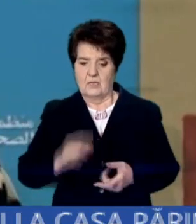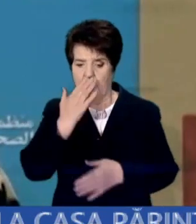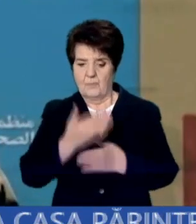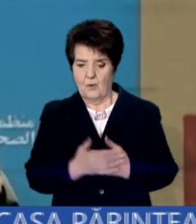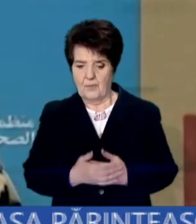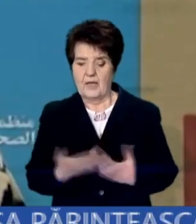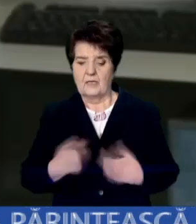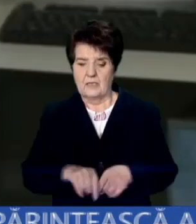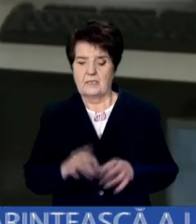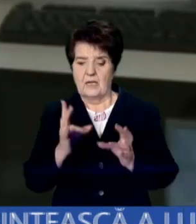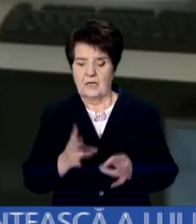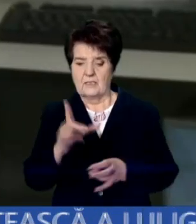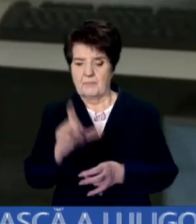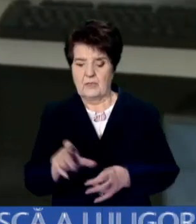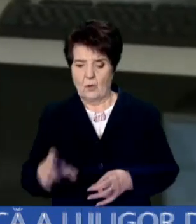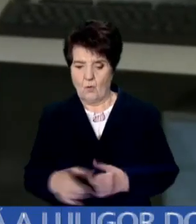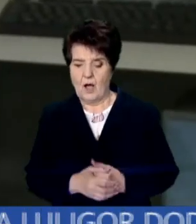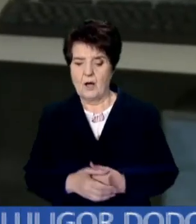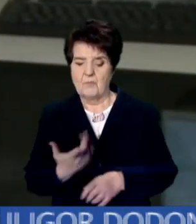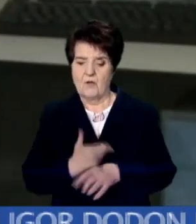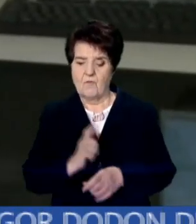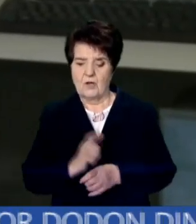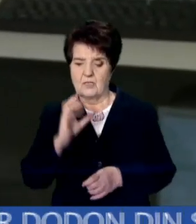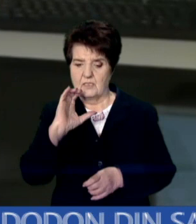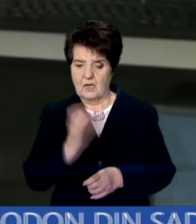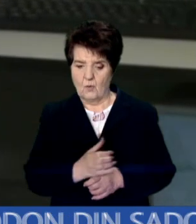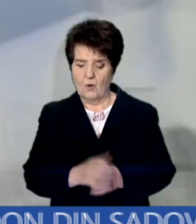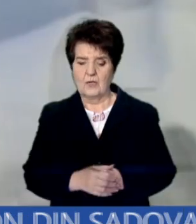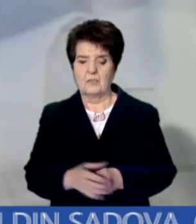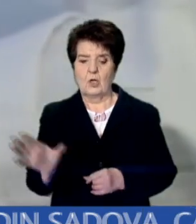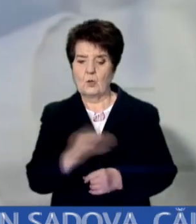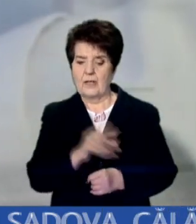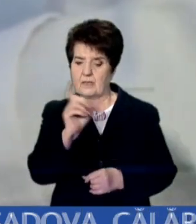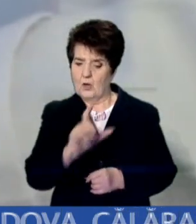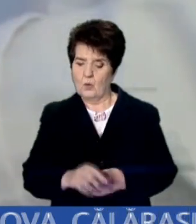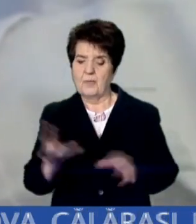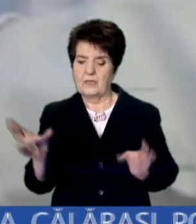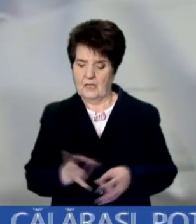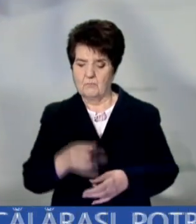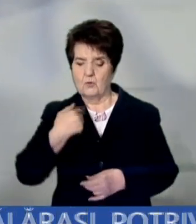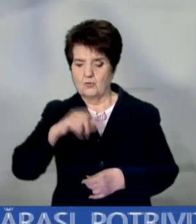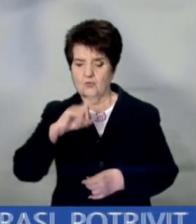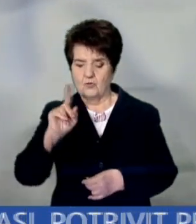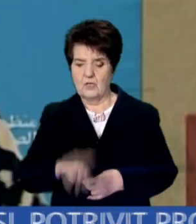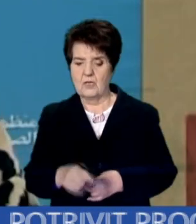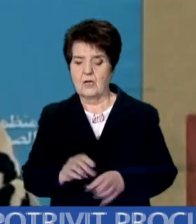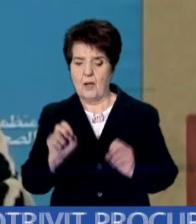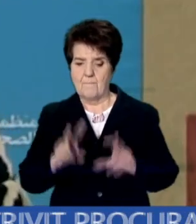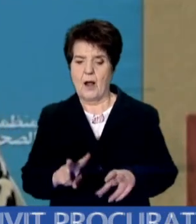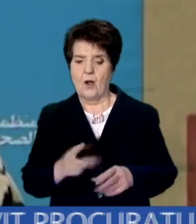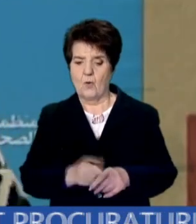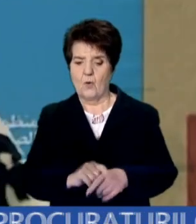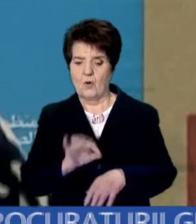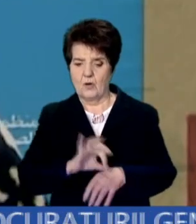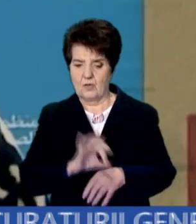și astfel riscul pentru publicul larg rămâne foarte scăzut. Deci ceea ce toată lumea trebuie să știe este că riscul în general este scăzut și nu ar